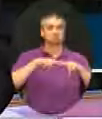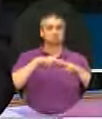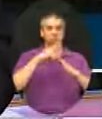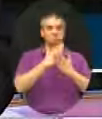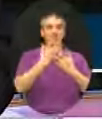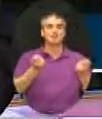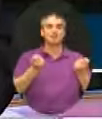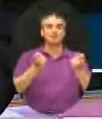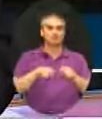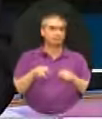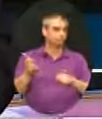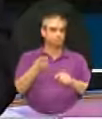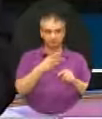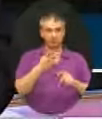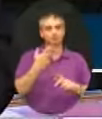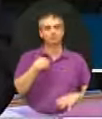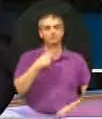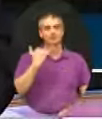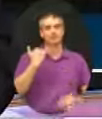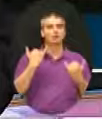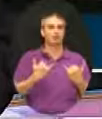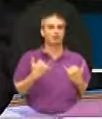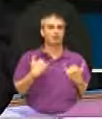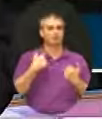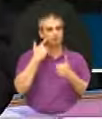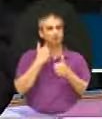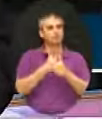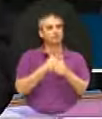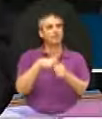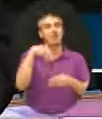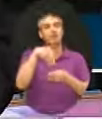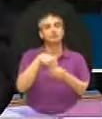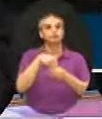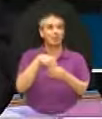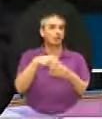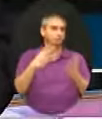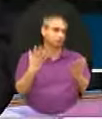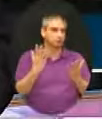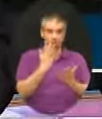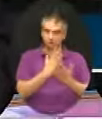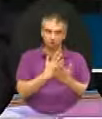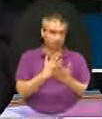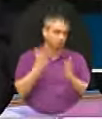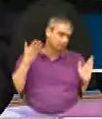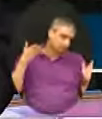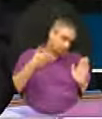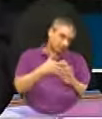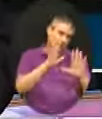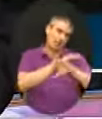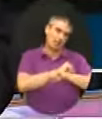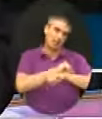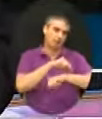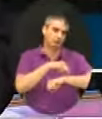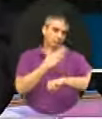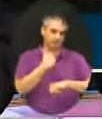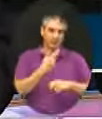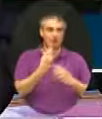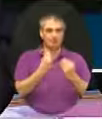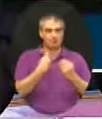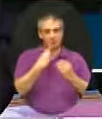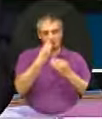את ההצהרות שני המועמדים, אנחנו עכשיו בעצם עוקבים אחר ההצבעה שנמשכת אל תוך הלילה השעון שלנו, ועוד